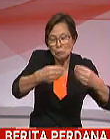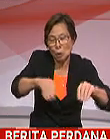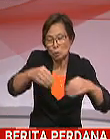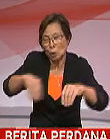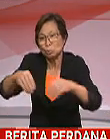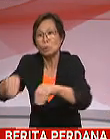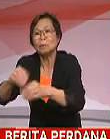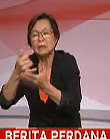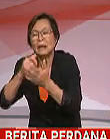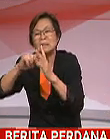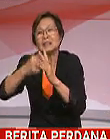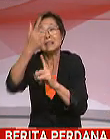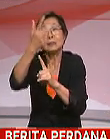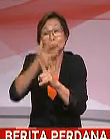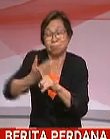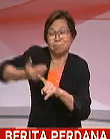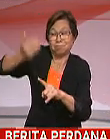3 bulan lalu.